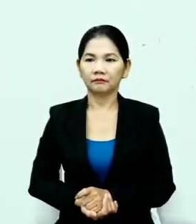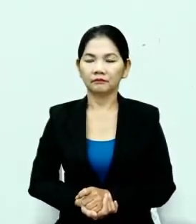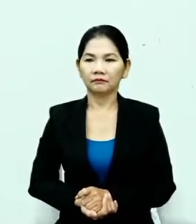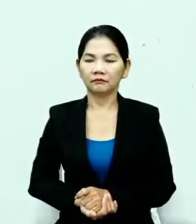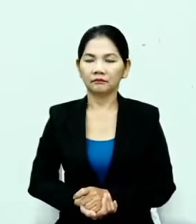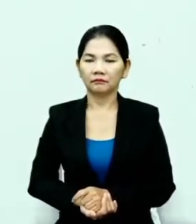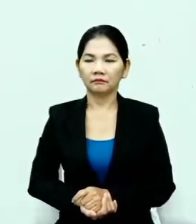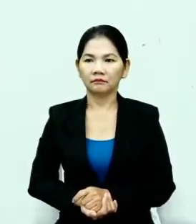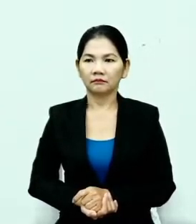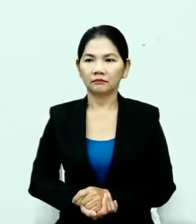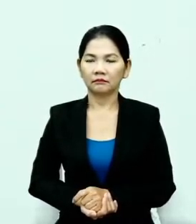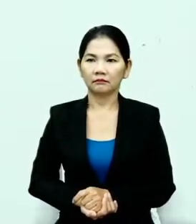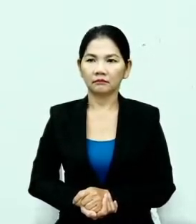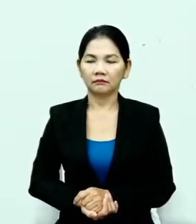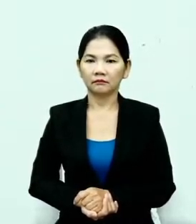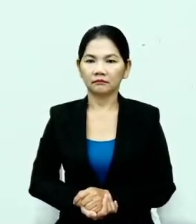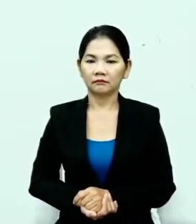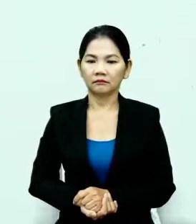tôm